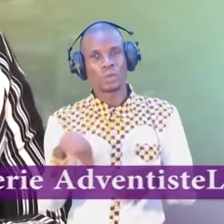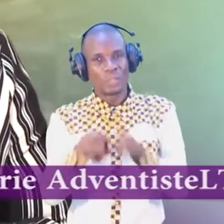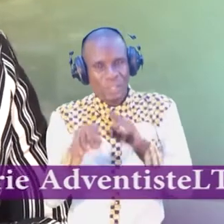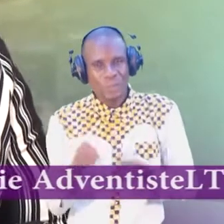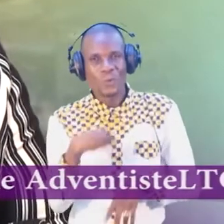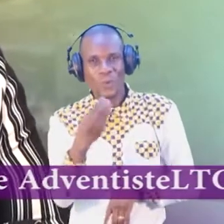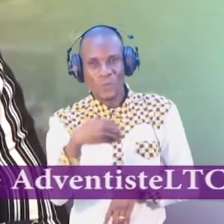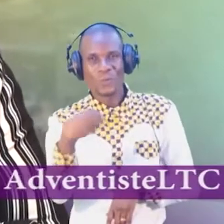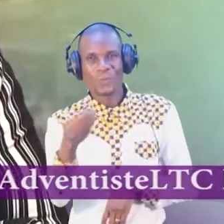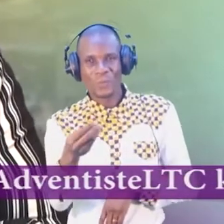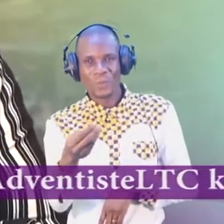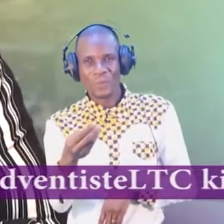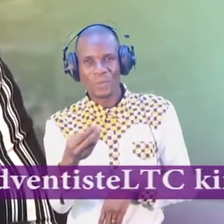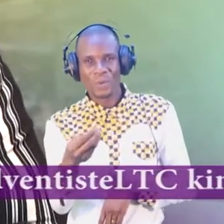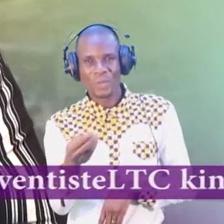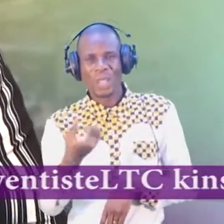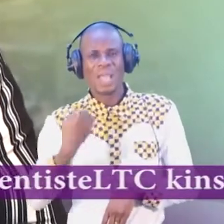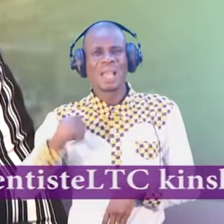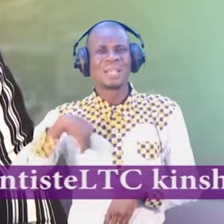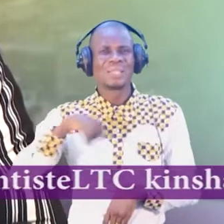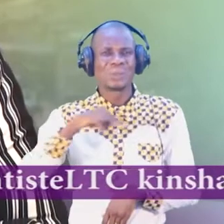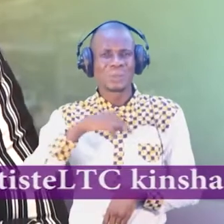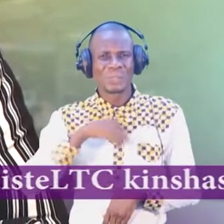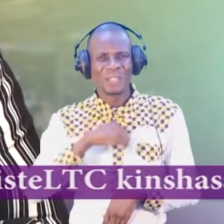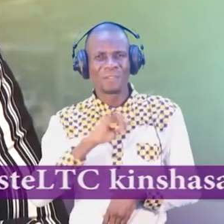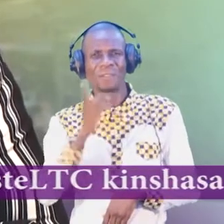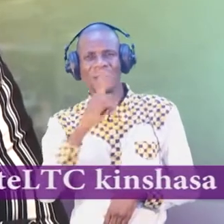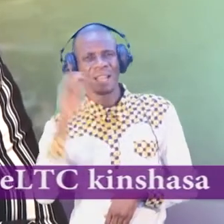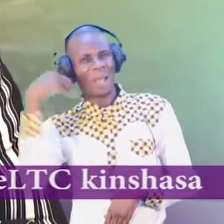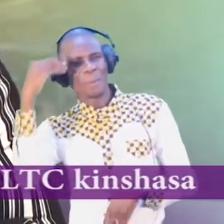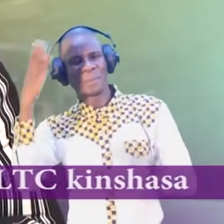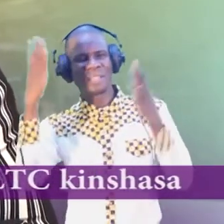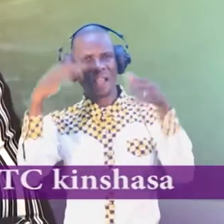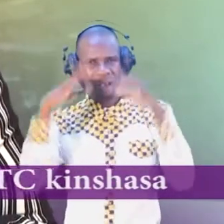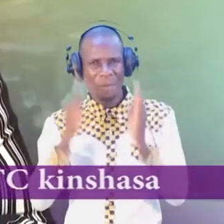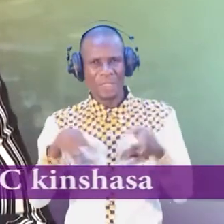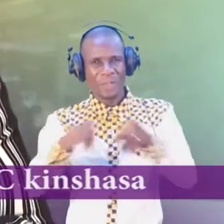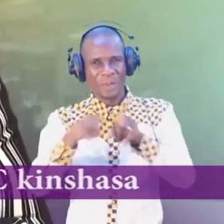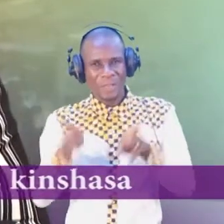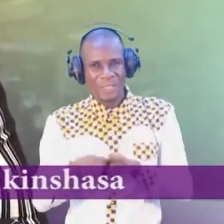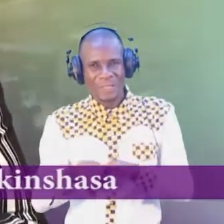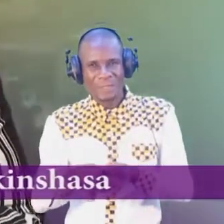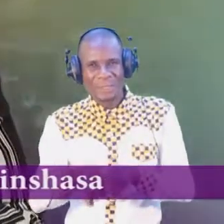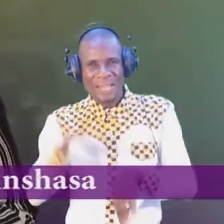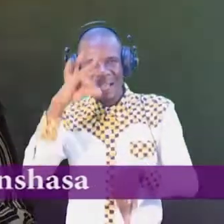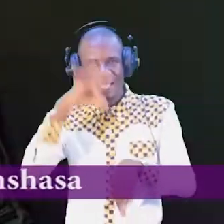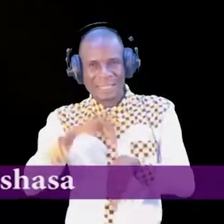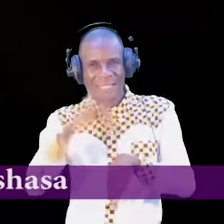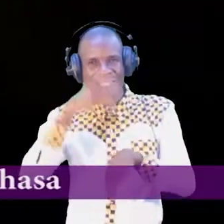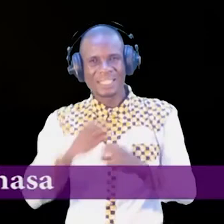pona alima na bino pe angele. Tokutani na bino lobi pona eteni mosusu na kolongono na nzoto. Pokwa malamu.